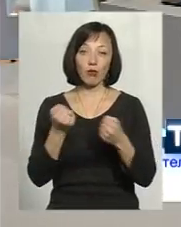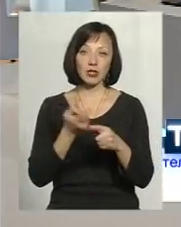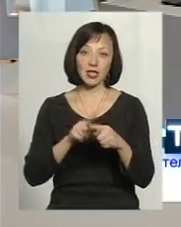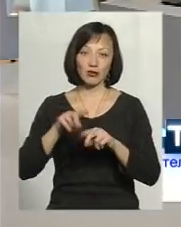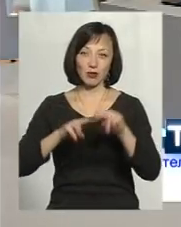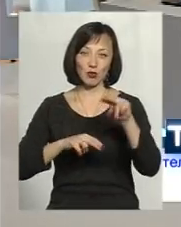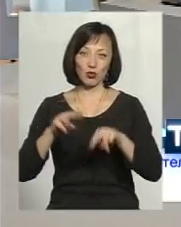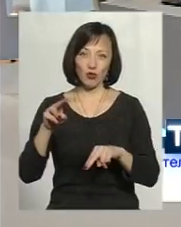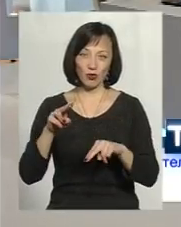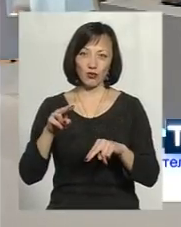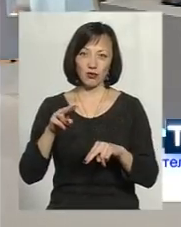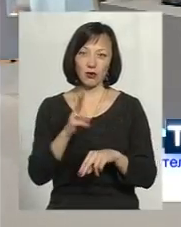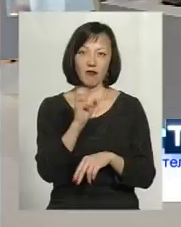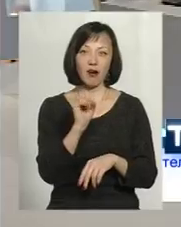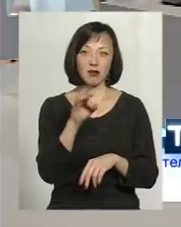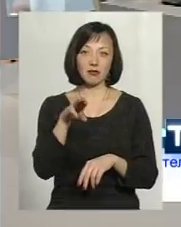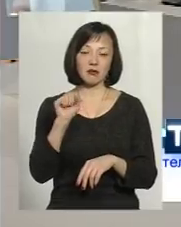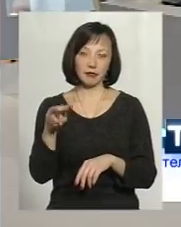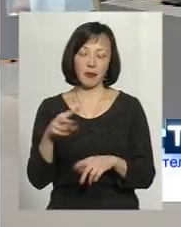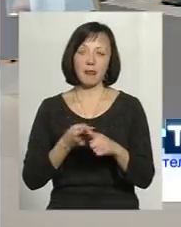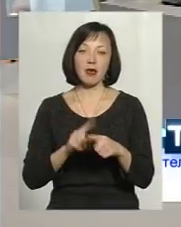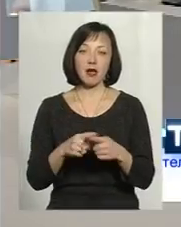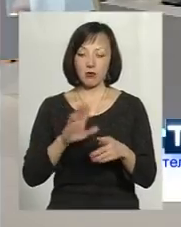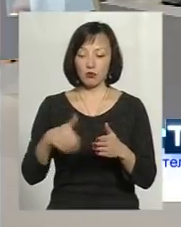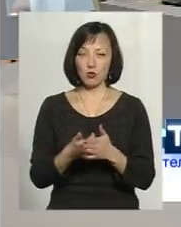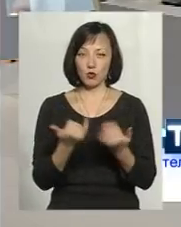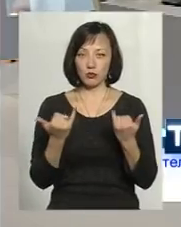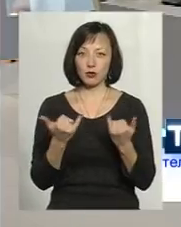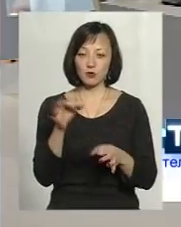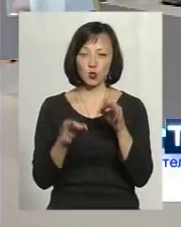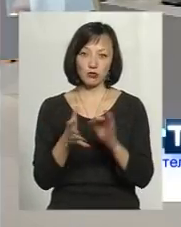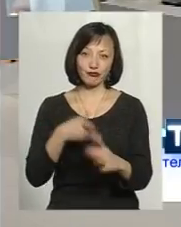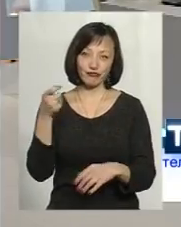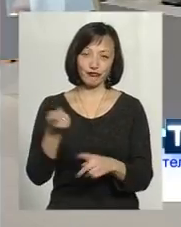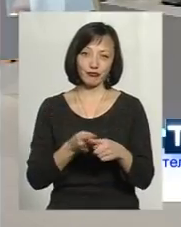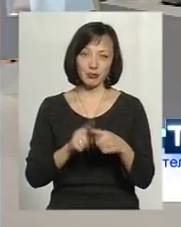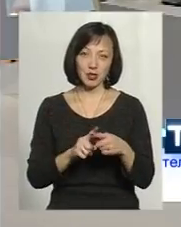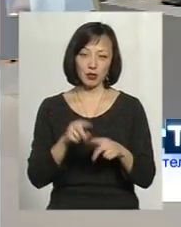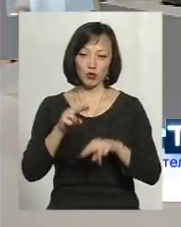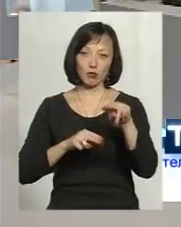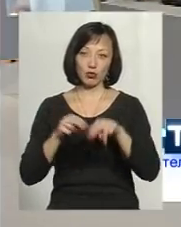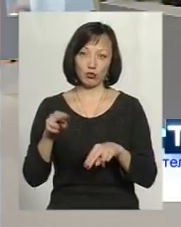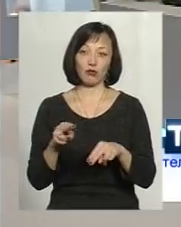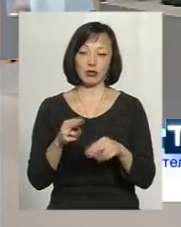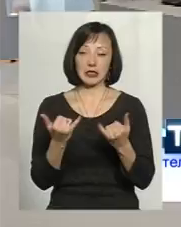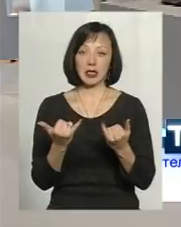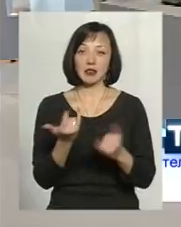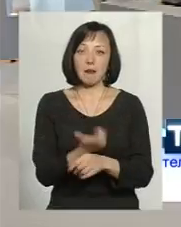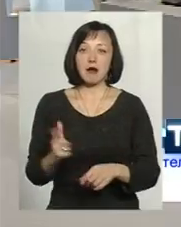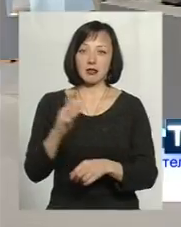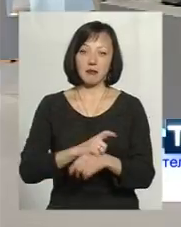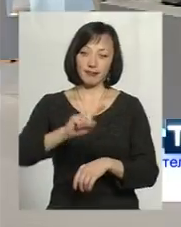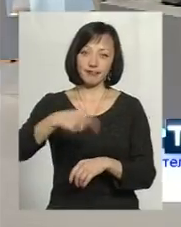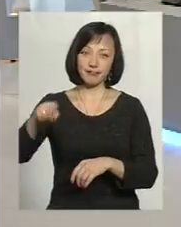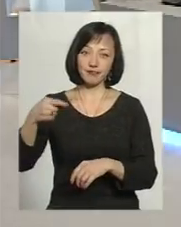забудовою. Ми до цього часу ще по деяких моментах в судах з цією забудовою. Ми зараз максимально